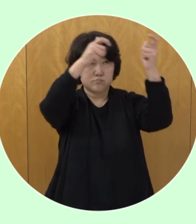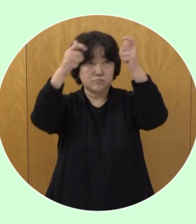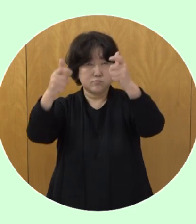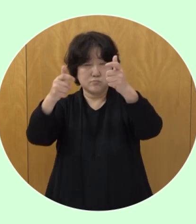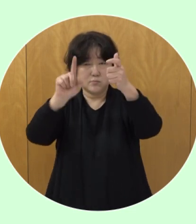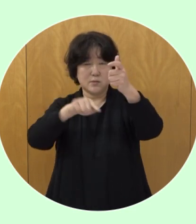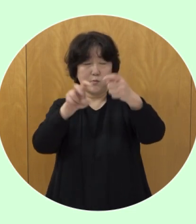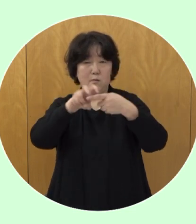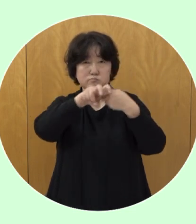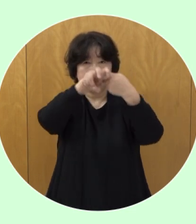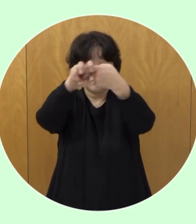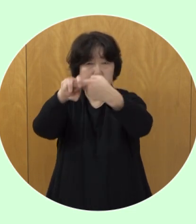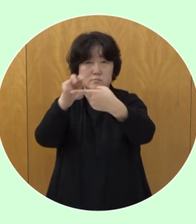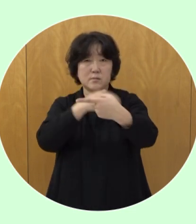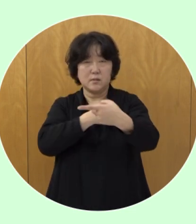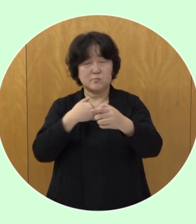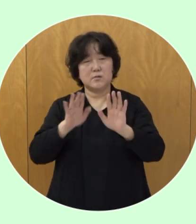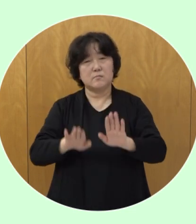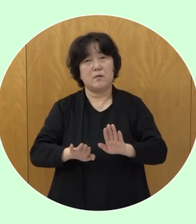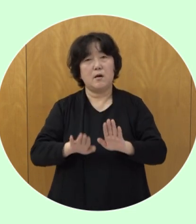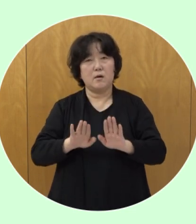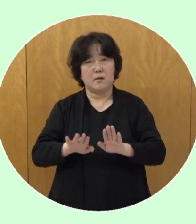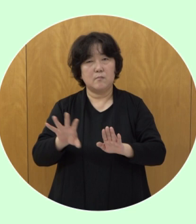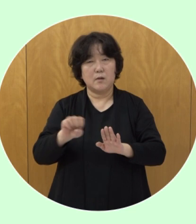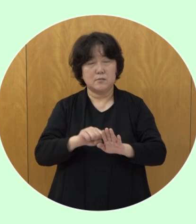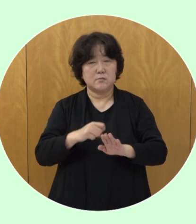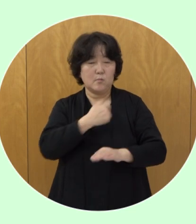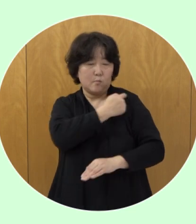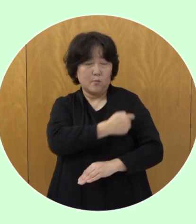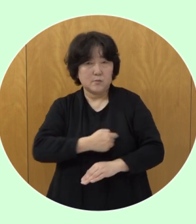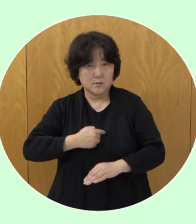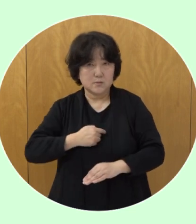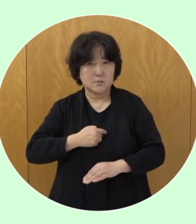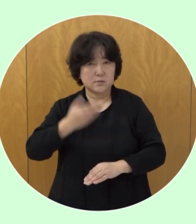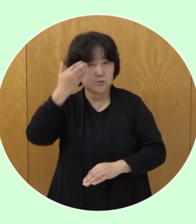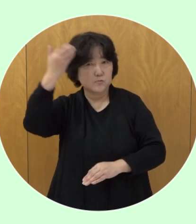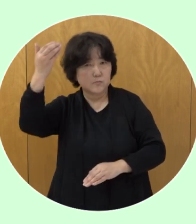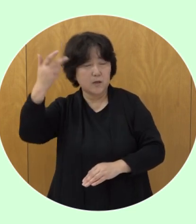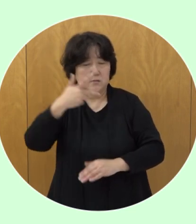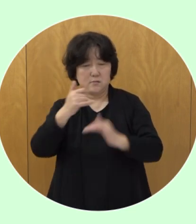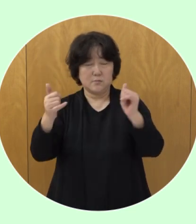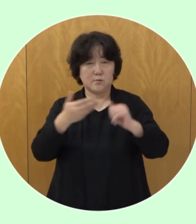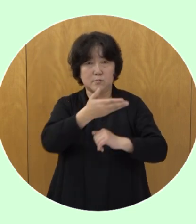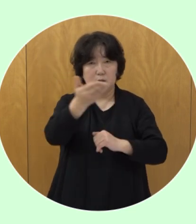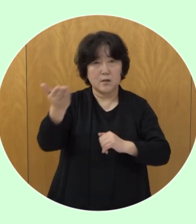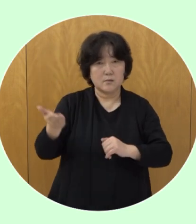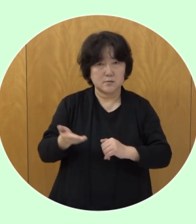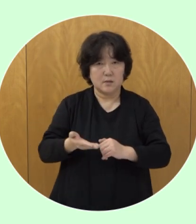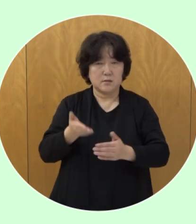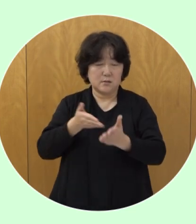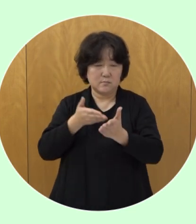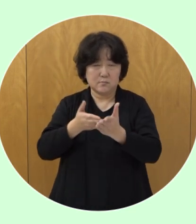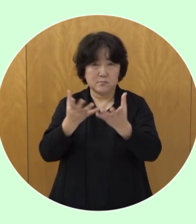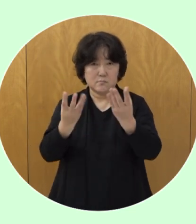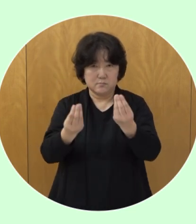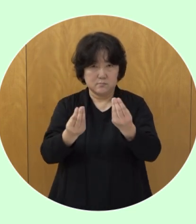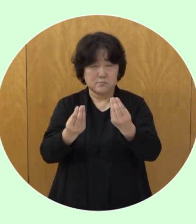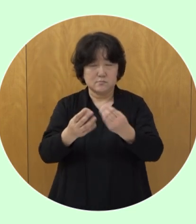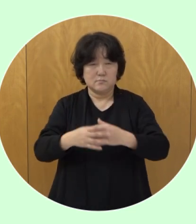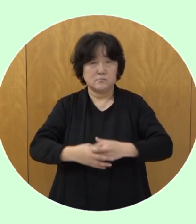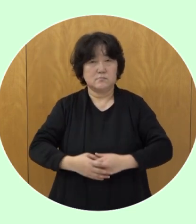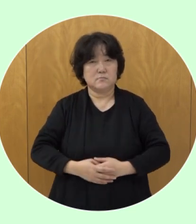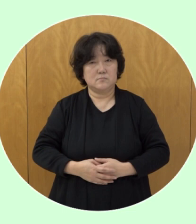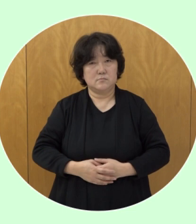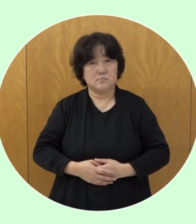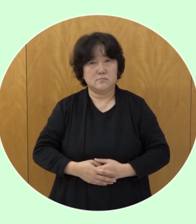して、現段階での今治市の思い、そして夢について市民の皆さんに答弁をさせていただいたところでござい